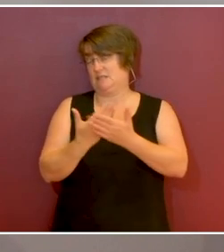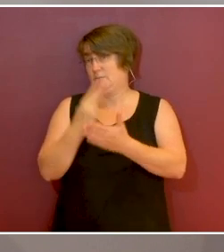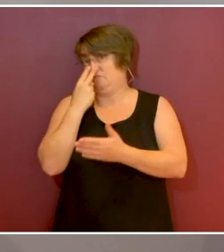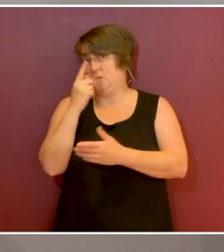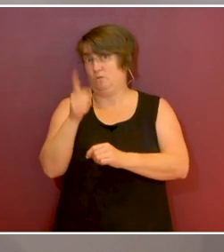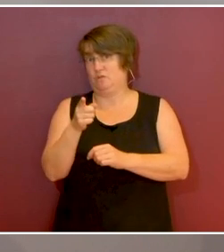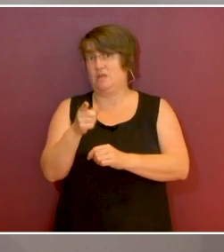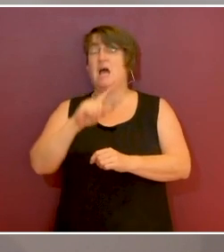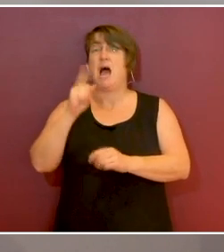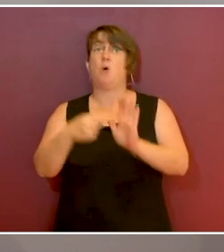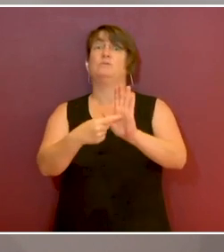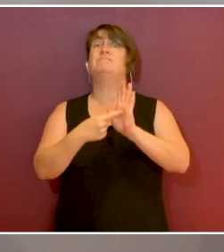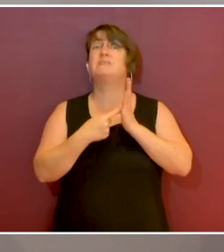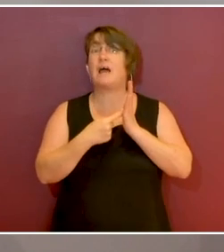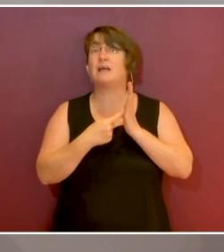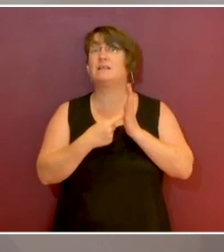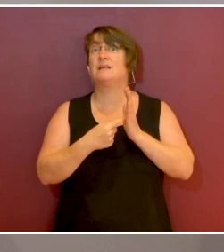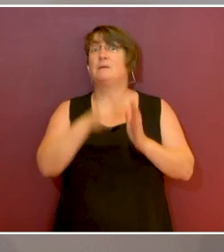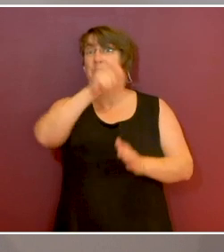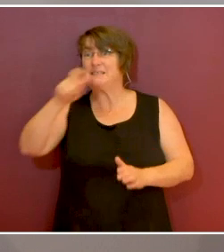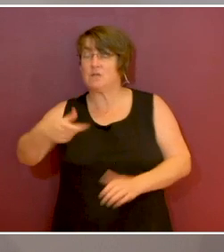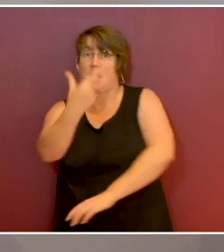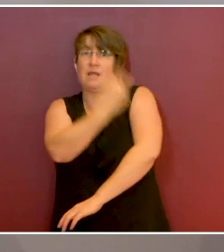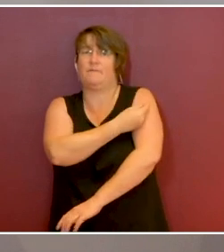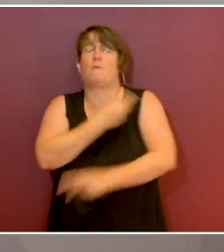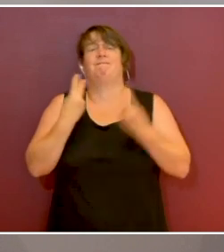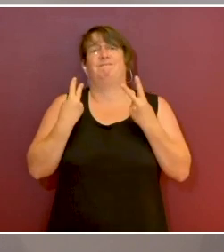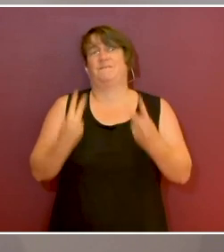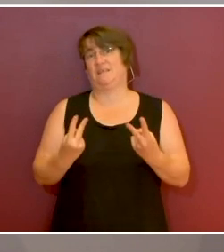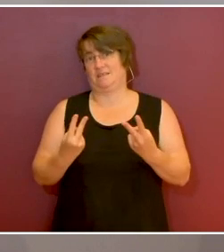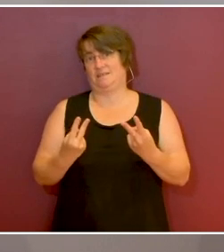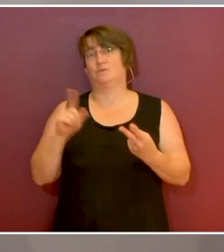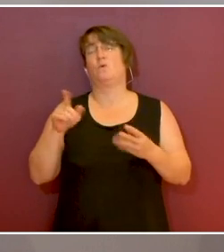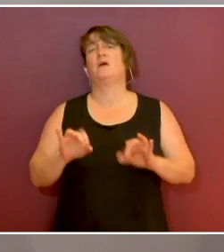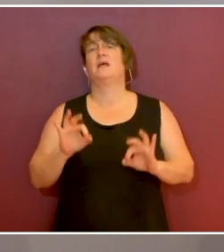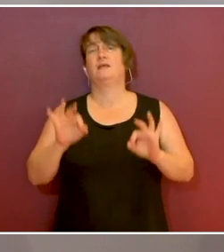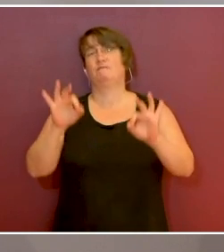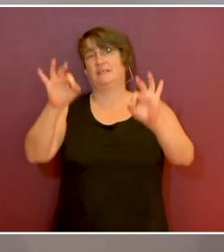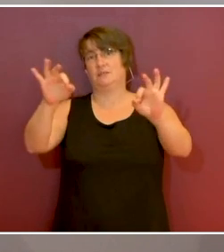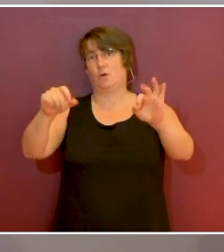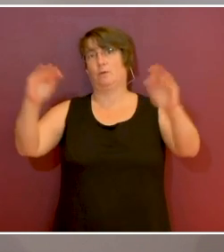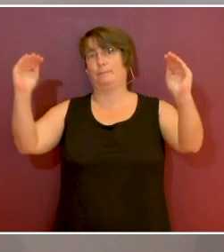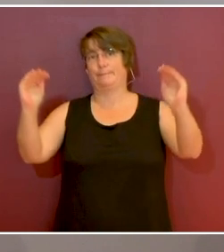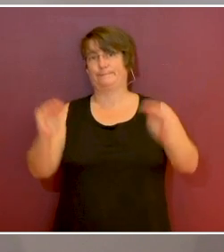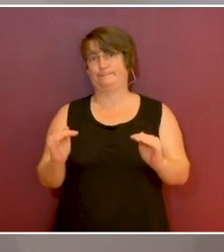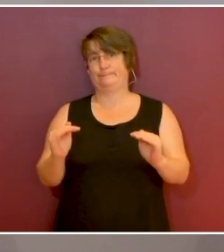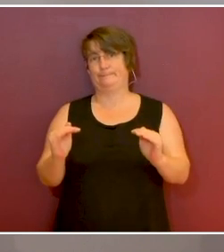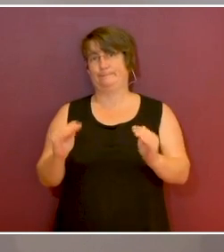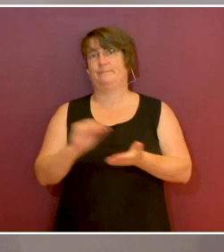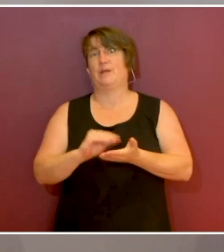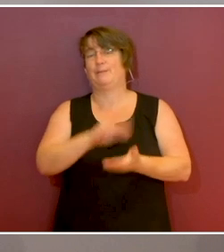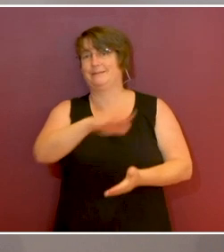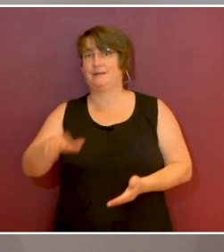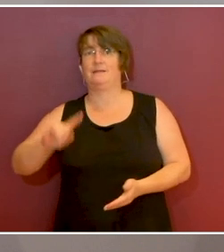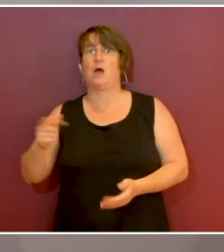Personal geimpft ist, ne? Um die Infektionsraten auch niedrig zu halten, damit die Kinder sicher in die Kita gehen